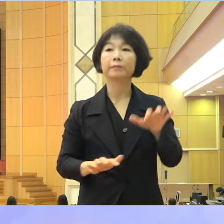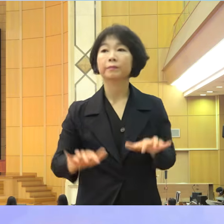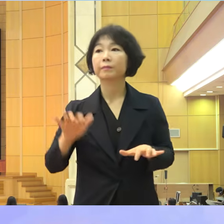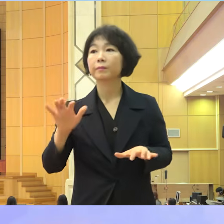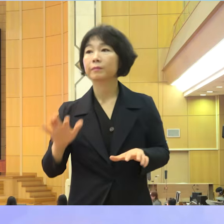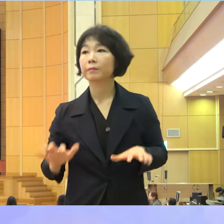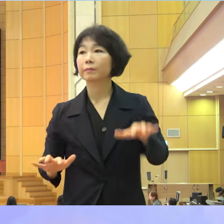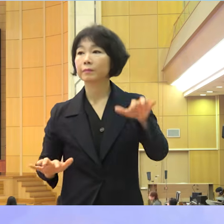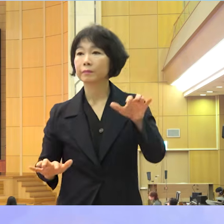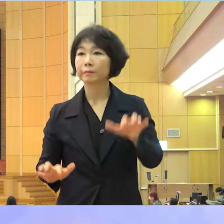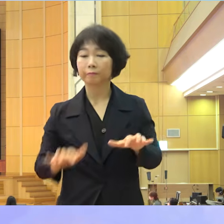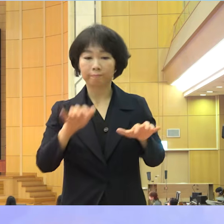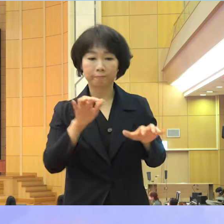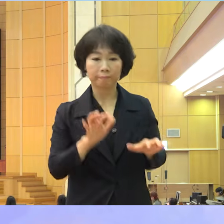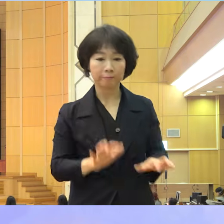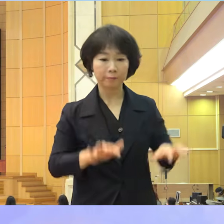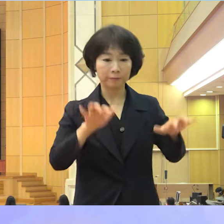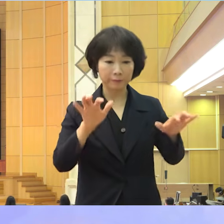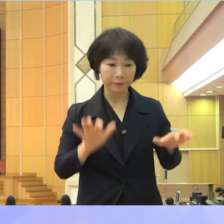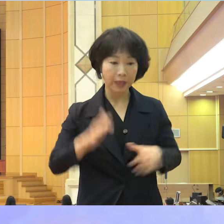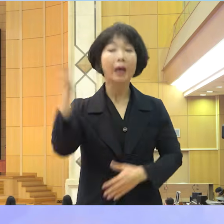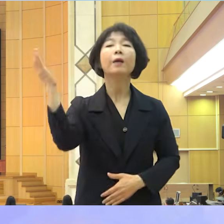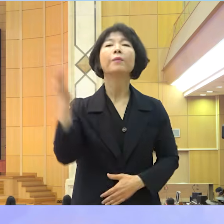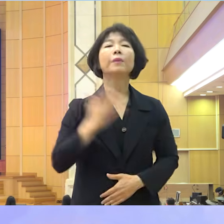내 몸의 모든 염려